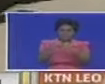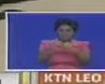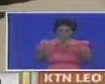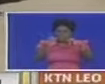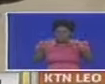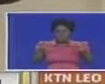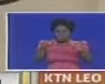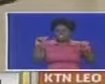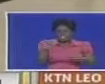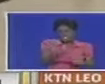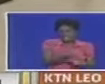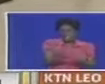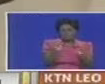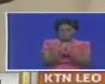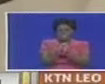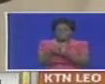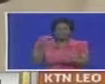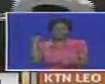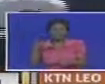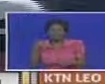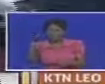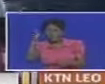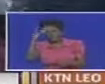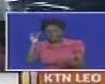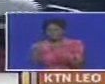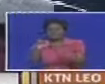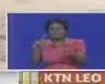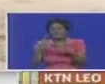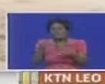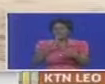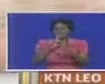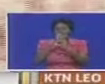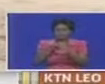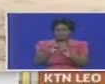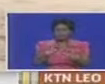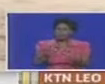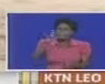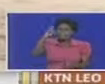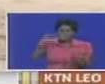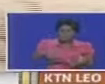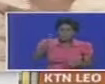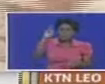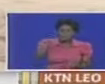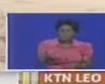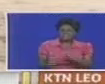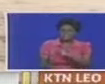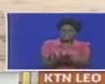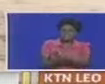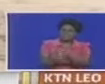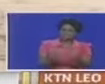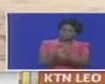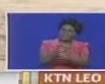hao pasi kujua au hofu kuwafanya wasipige ripoti kwa polisi. Lazima nao watu pia waelezewe maana